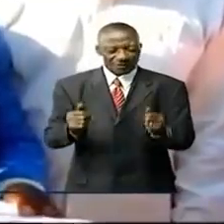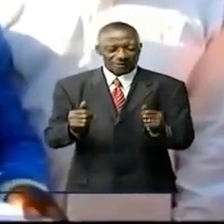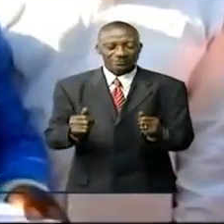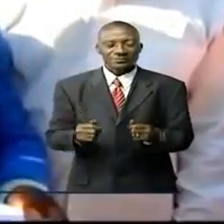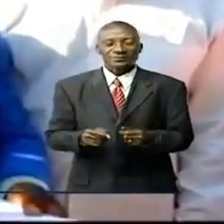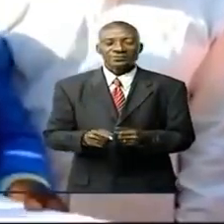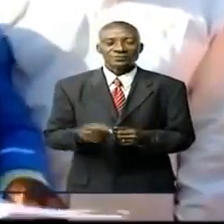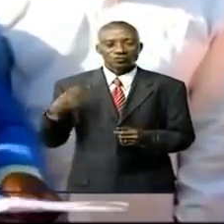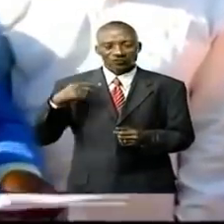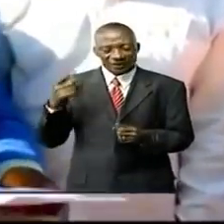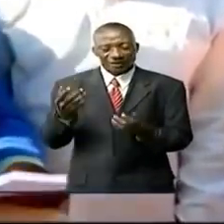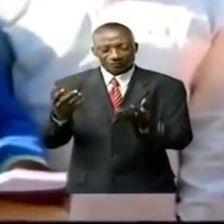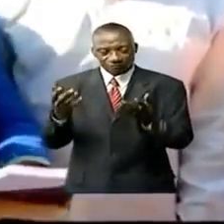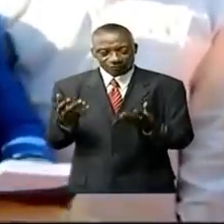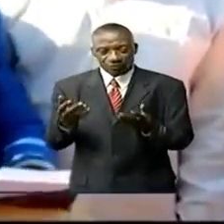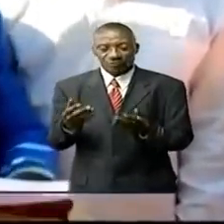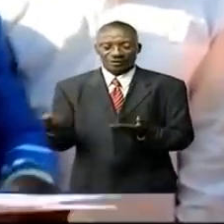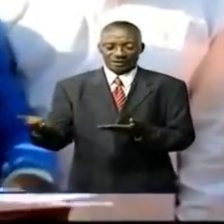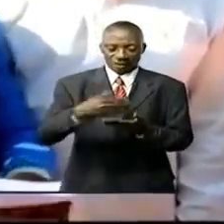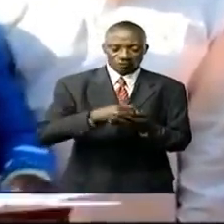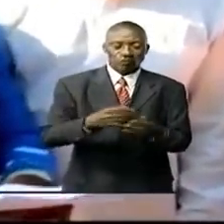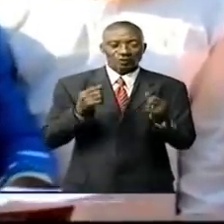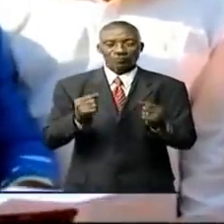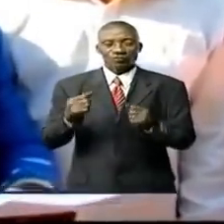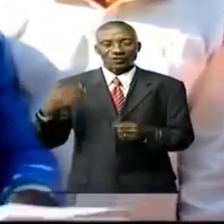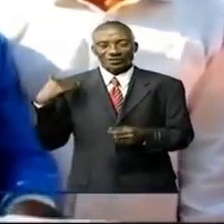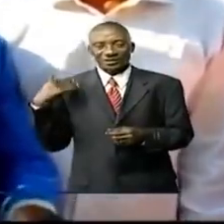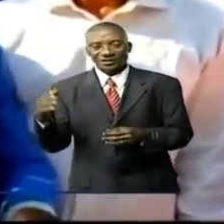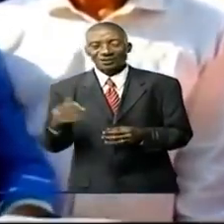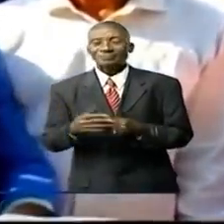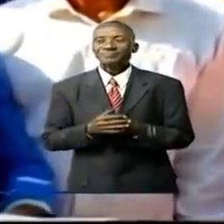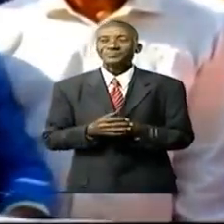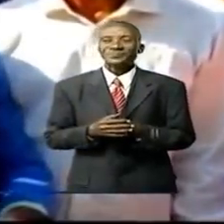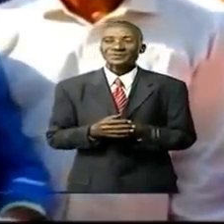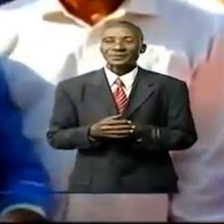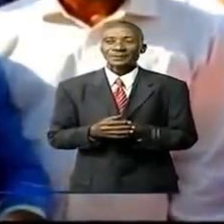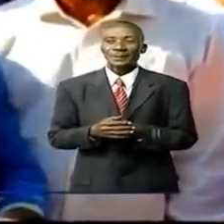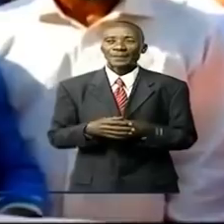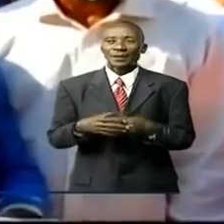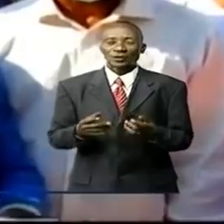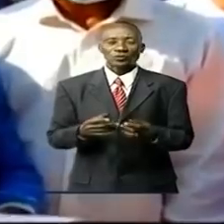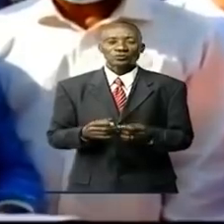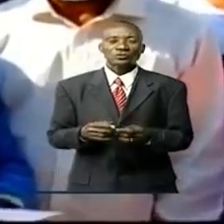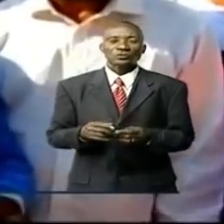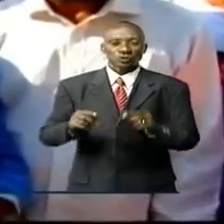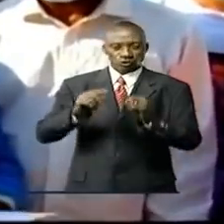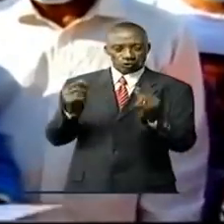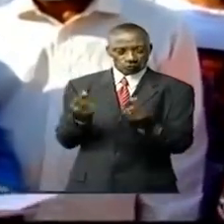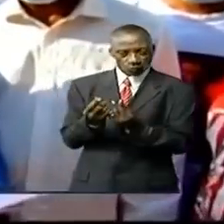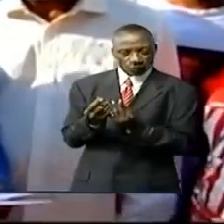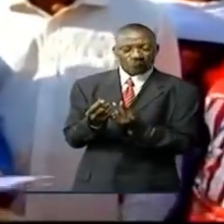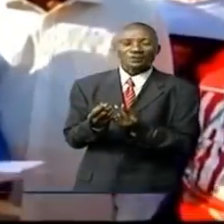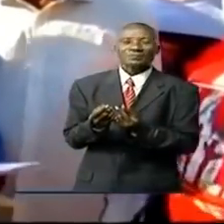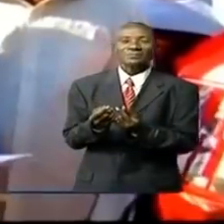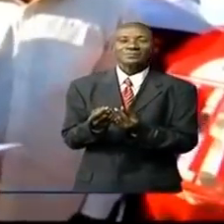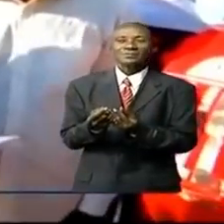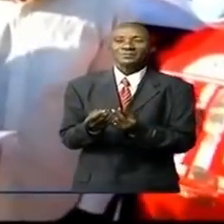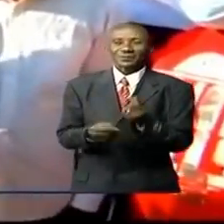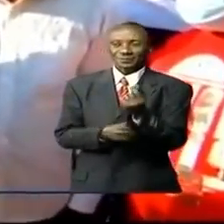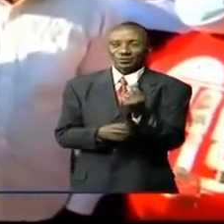développement à la base. C'est la raison pour laquelle nous, collectif des mouvements associatifs de la Mongala base de